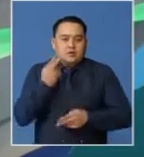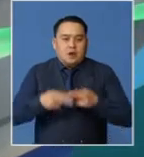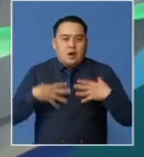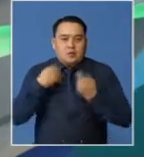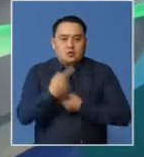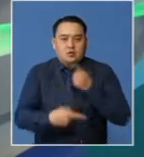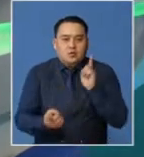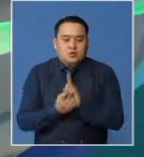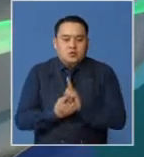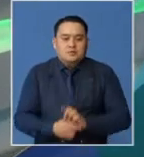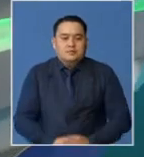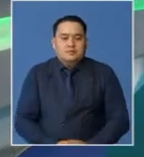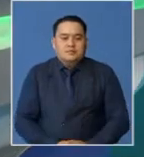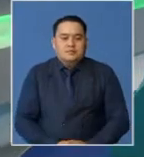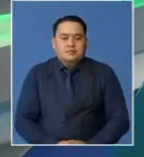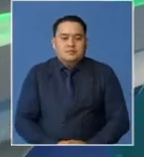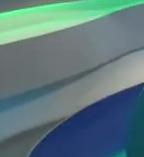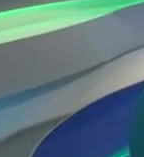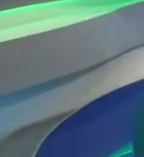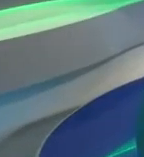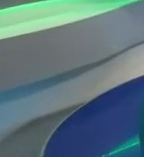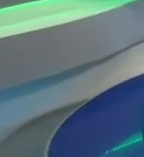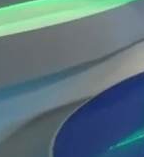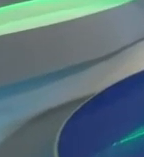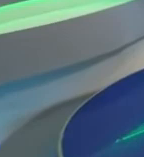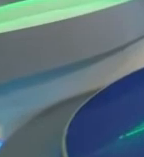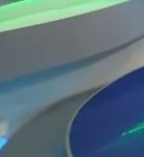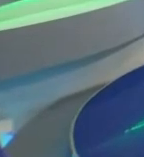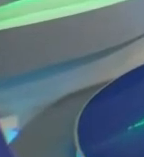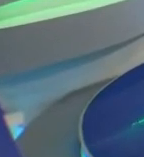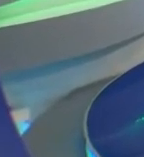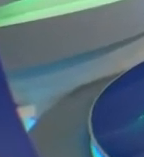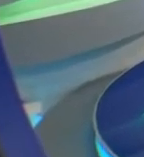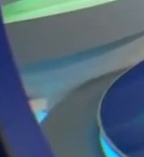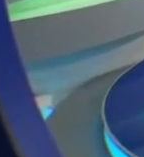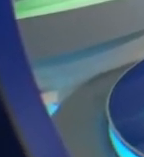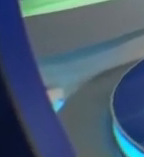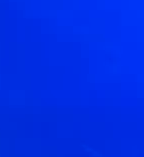информационная картина этого дня. Спасибо за внимание. Встретимся завтра в это же время.